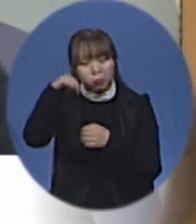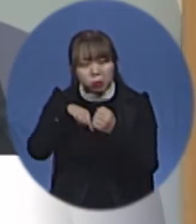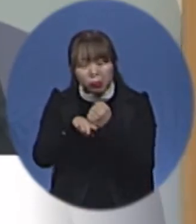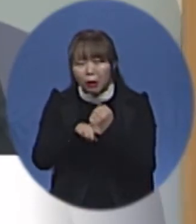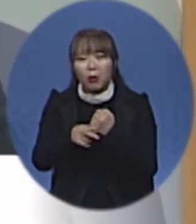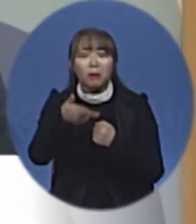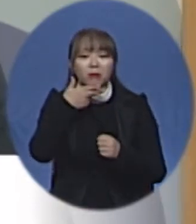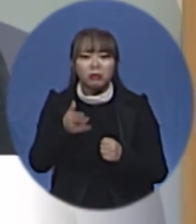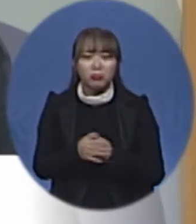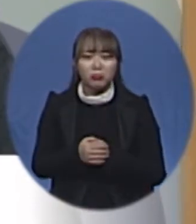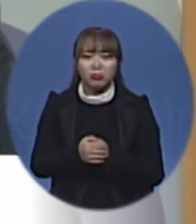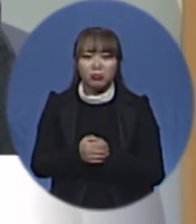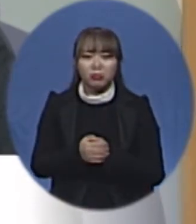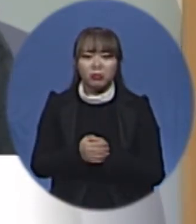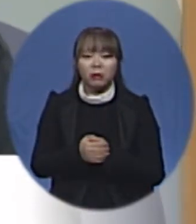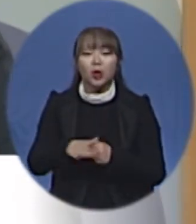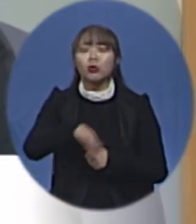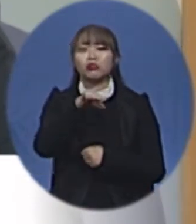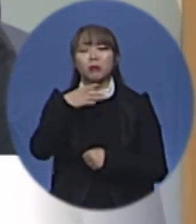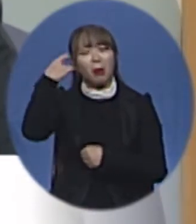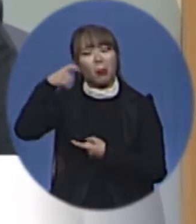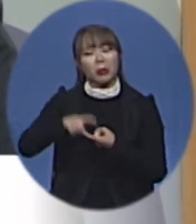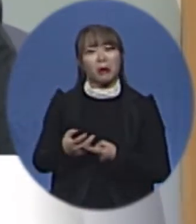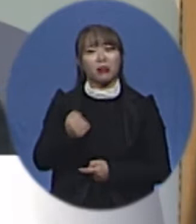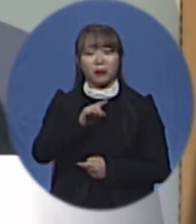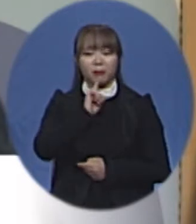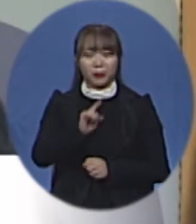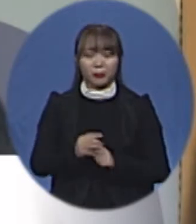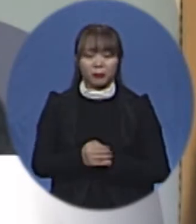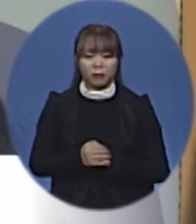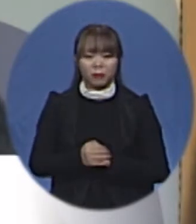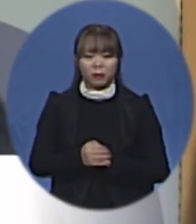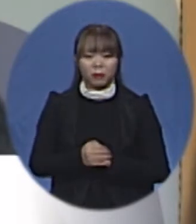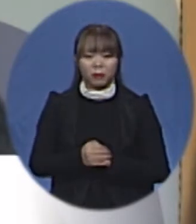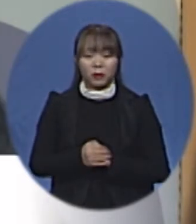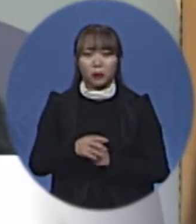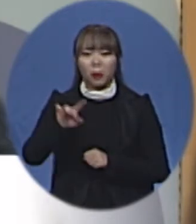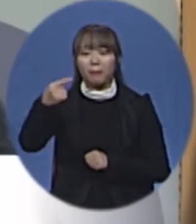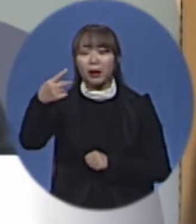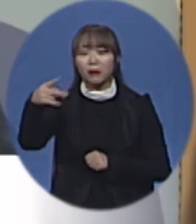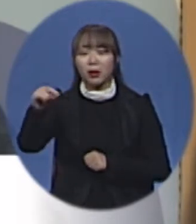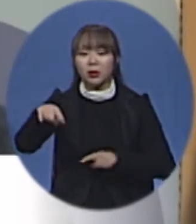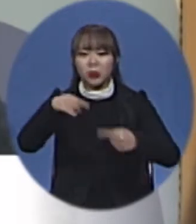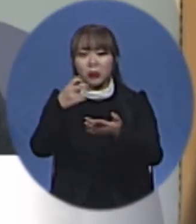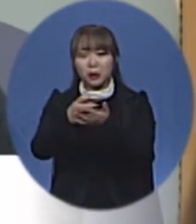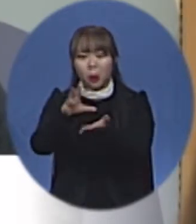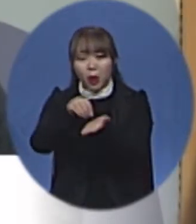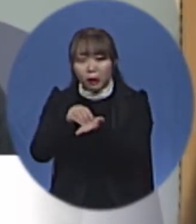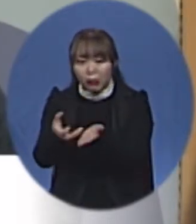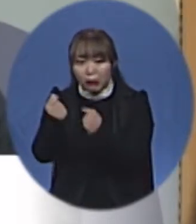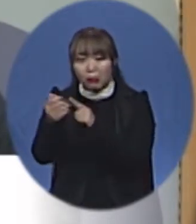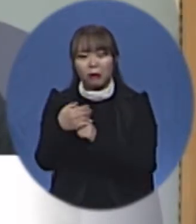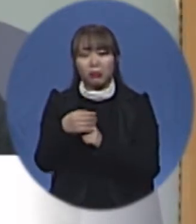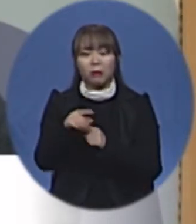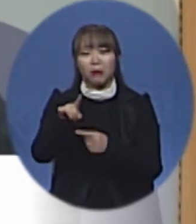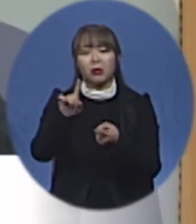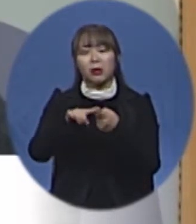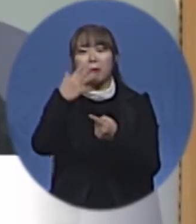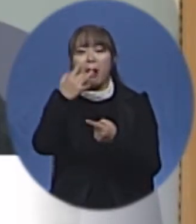않아요. 누구 우리만 관심을 가진다는 거죠. 그 다음에 100대 정책 과제가 나오면서 그게 훅